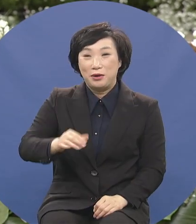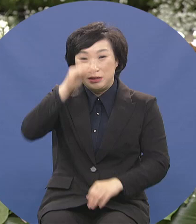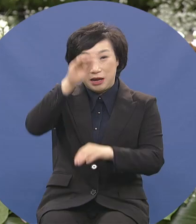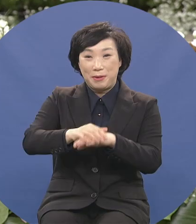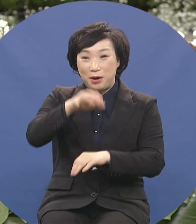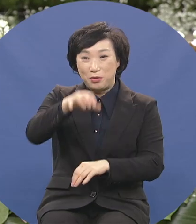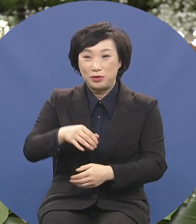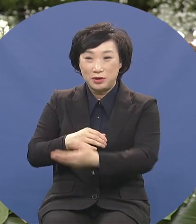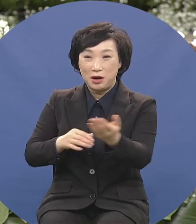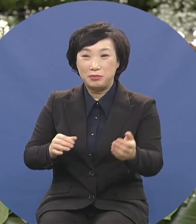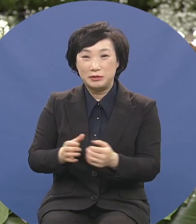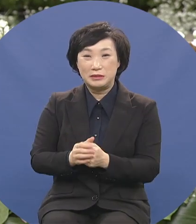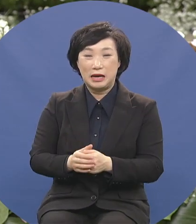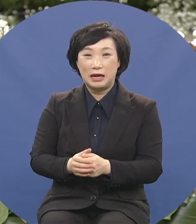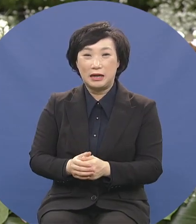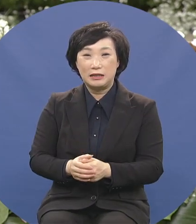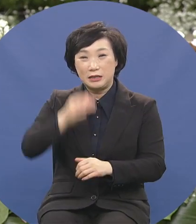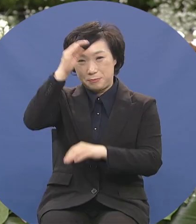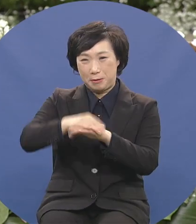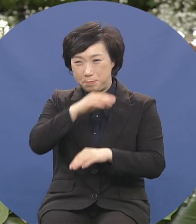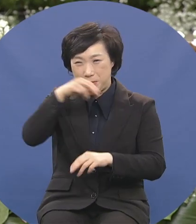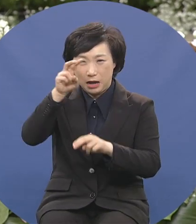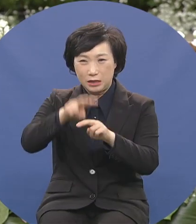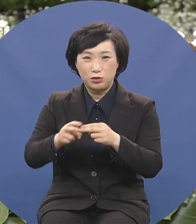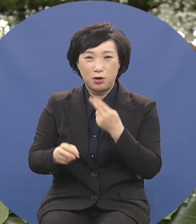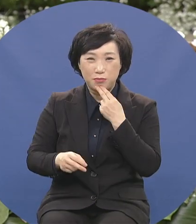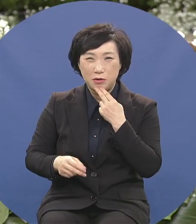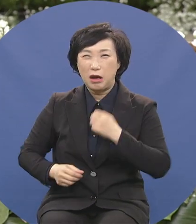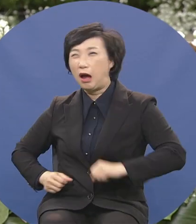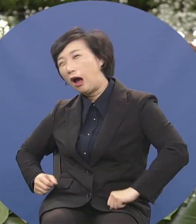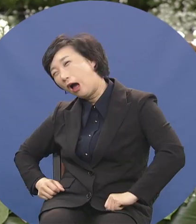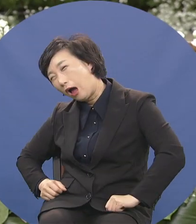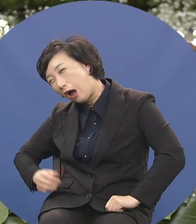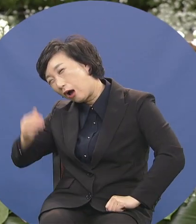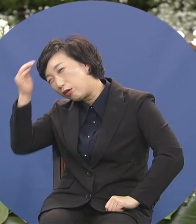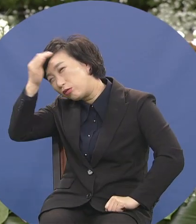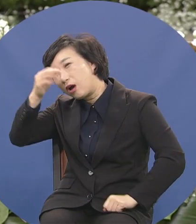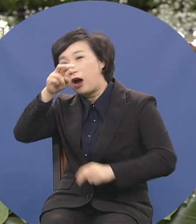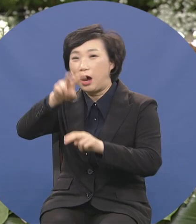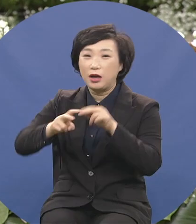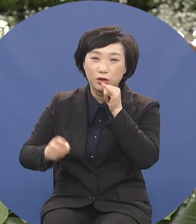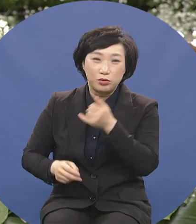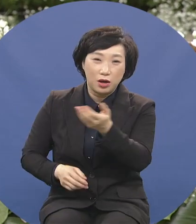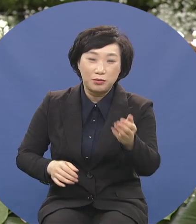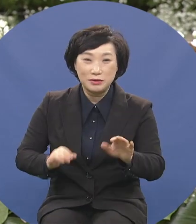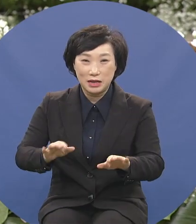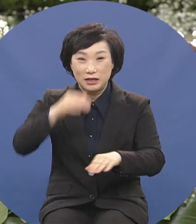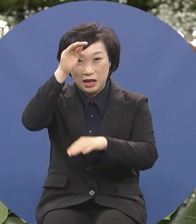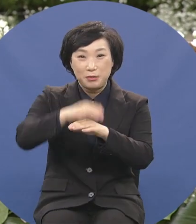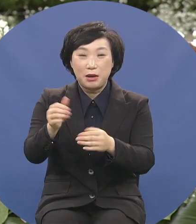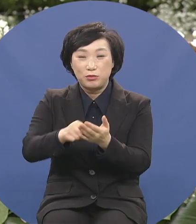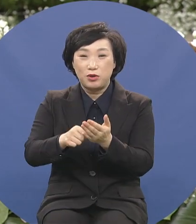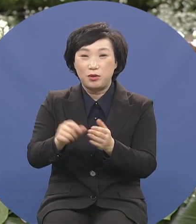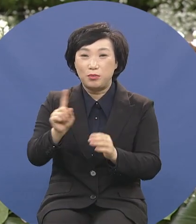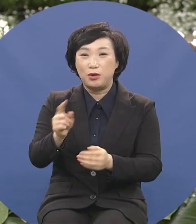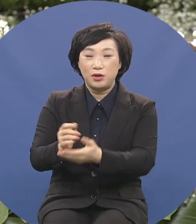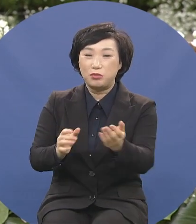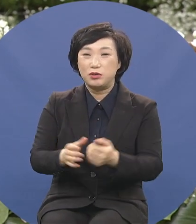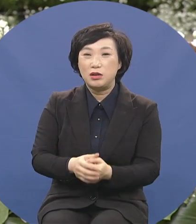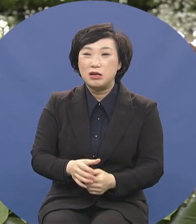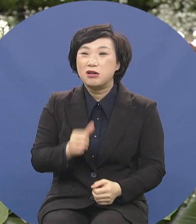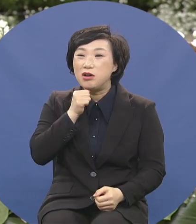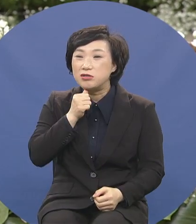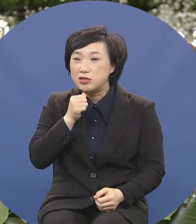자리에 비틀어지게 않고 예물은 부잣집 거지 동양하도록 드리고 주님의